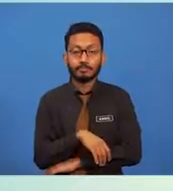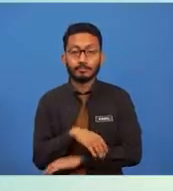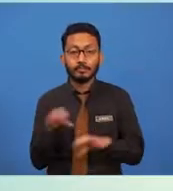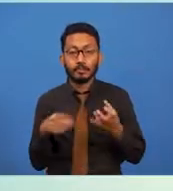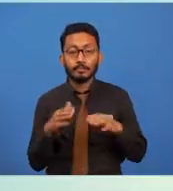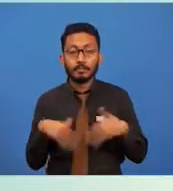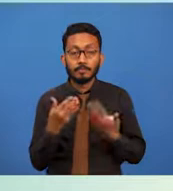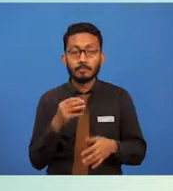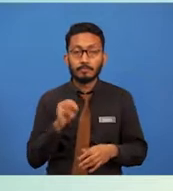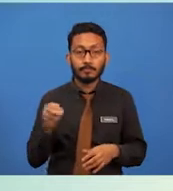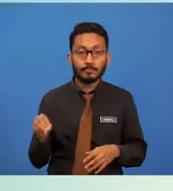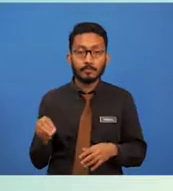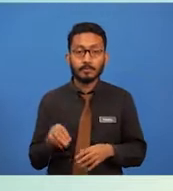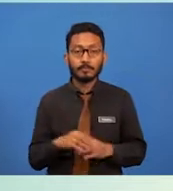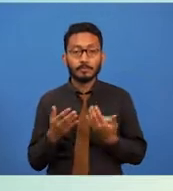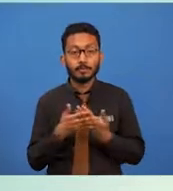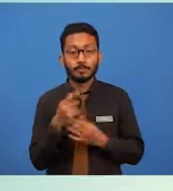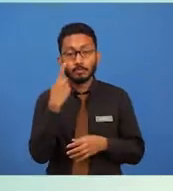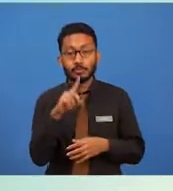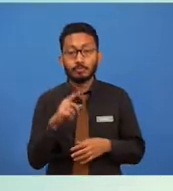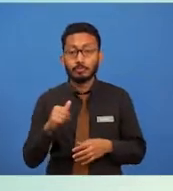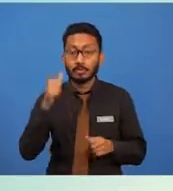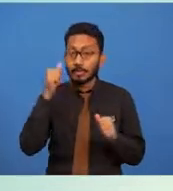murid-murid? Mudahkan untuk anda semua ingat?